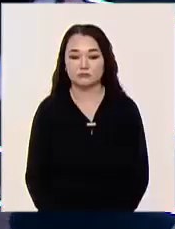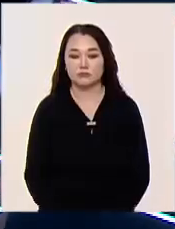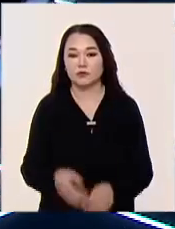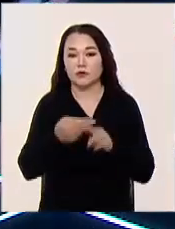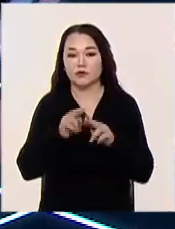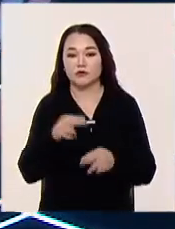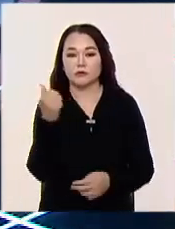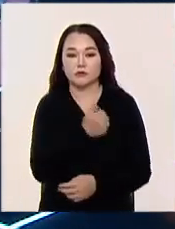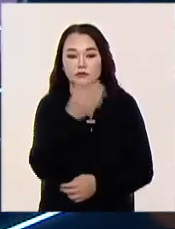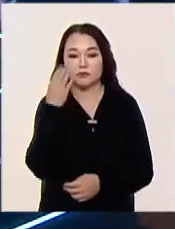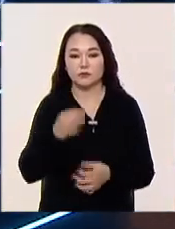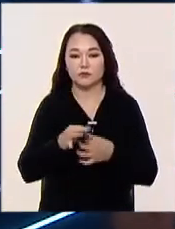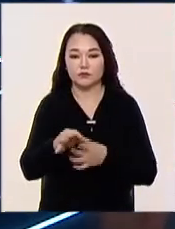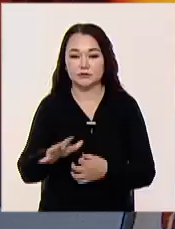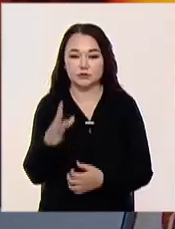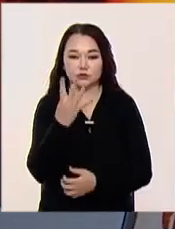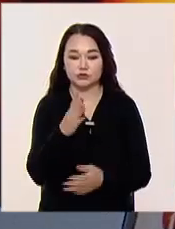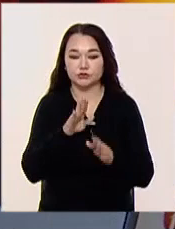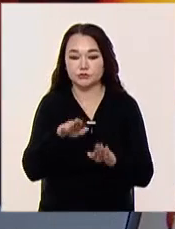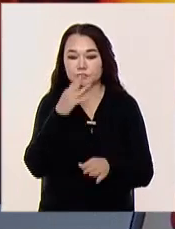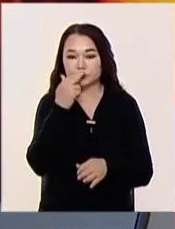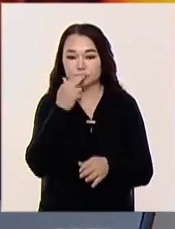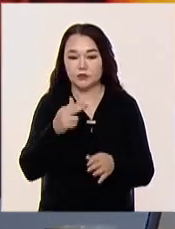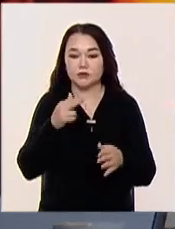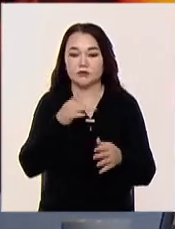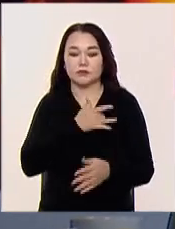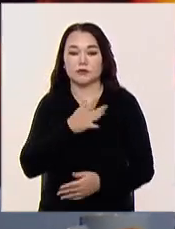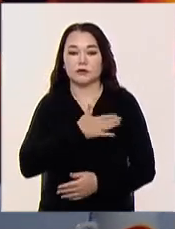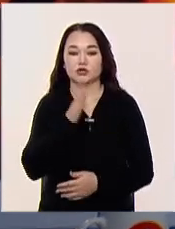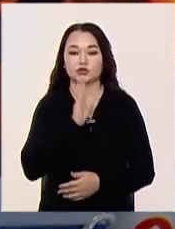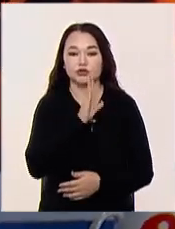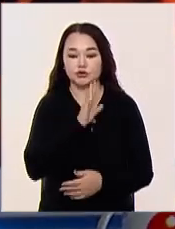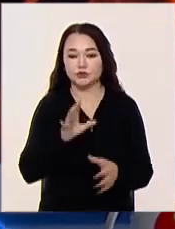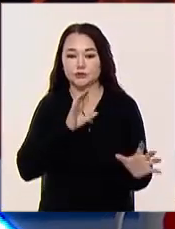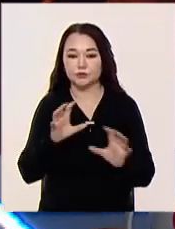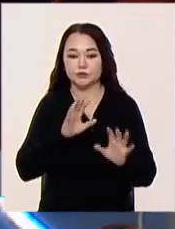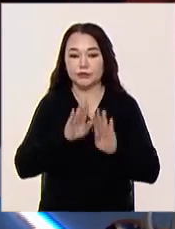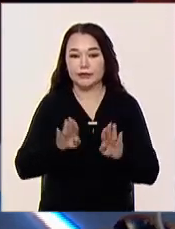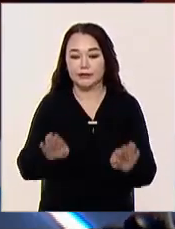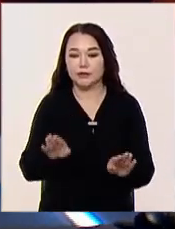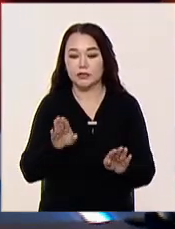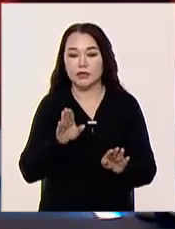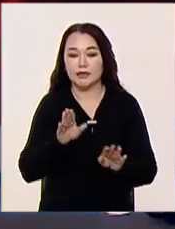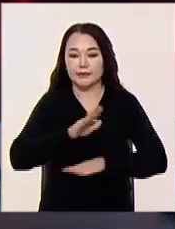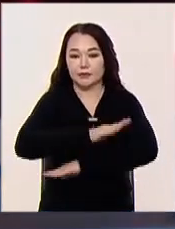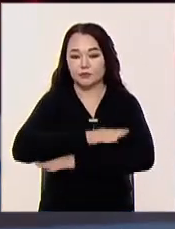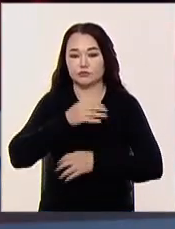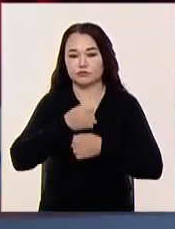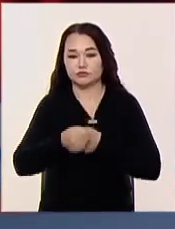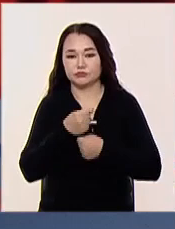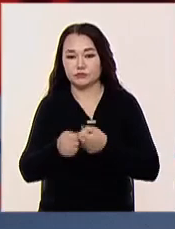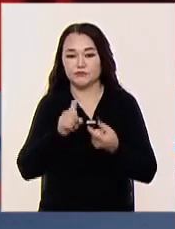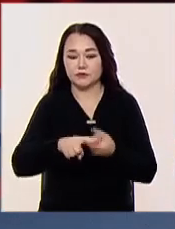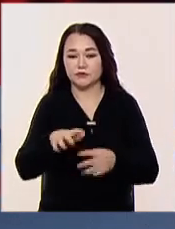Осы аптада Алматы облысында 4 бірдей жасөспірімді асырап алған әйелдің қамқорлығындағы балаларға жасаған қоқан-лоққысы